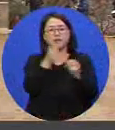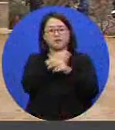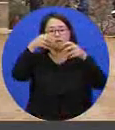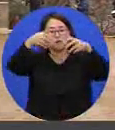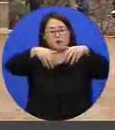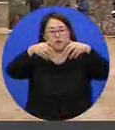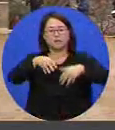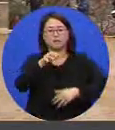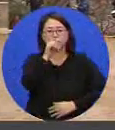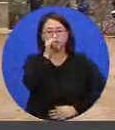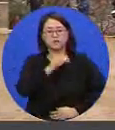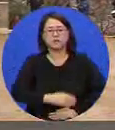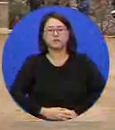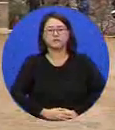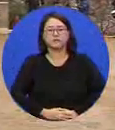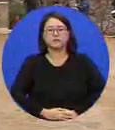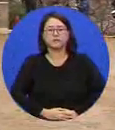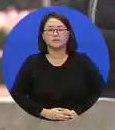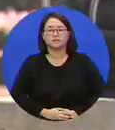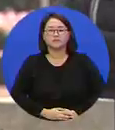곳도 있겠습니다.